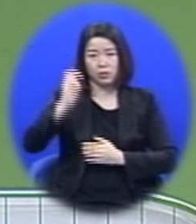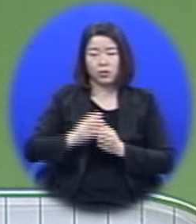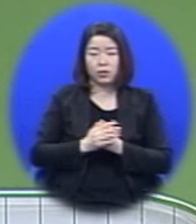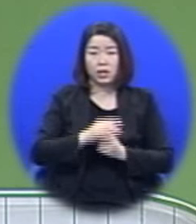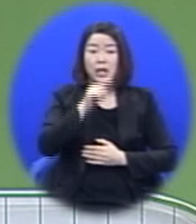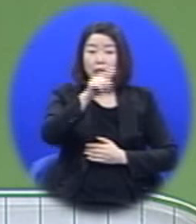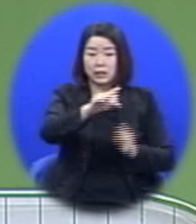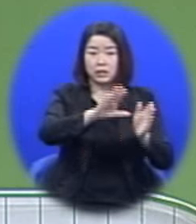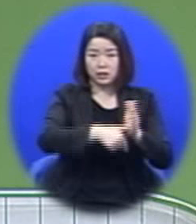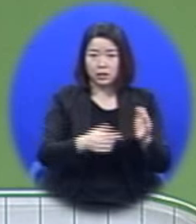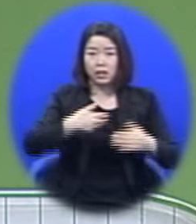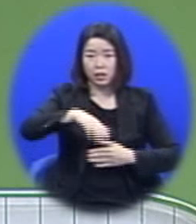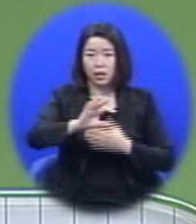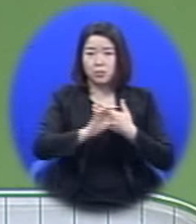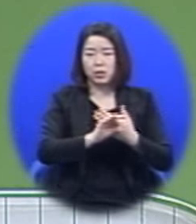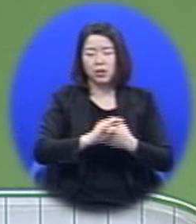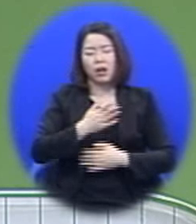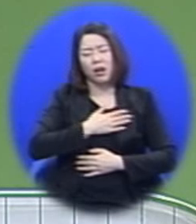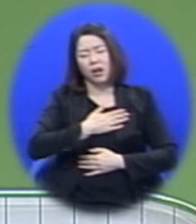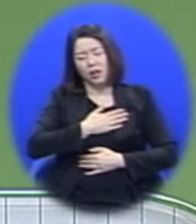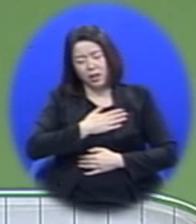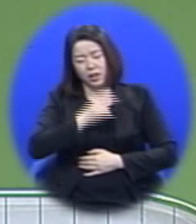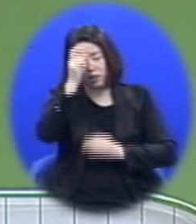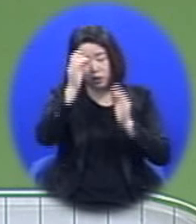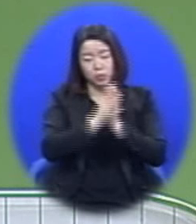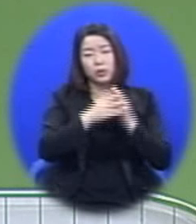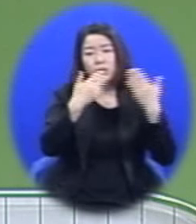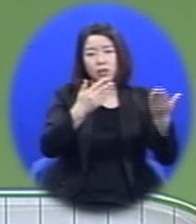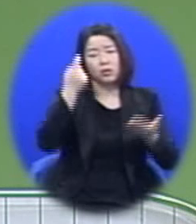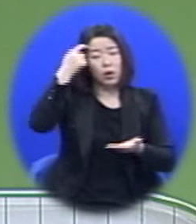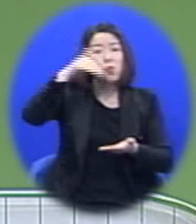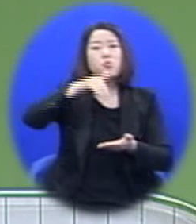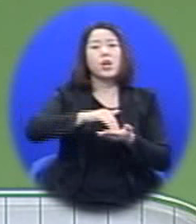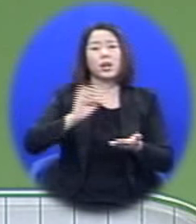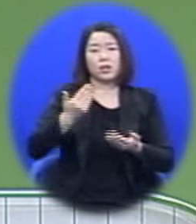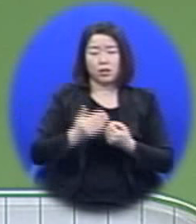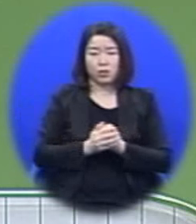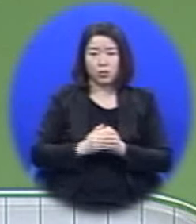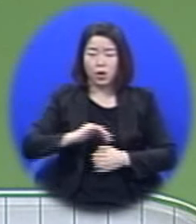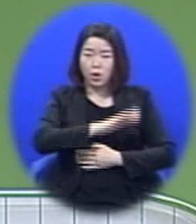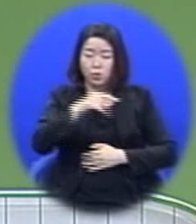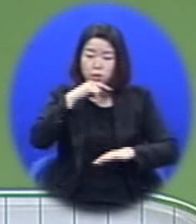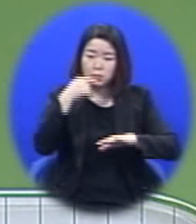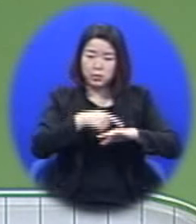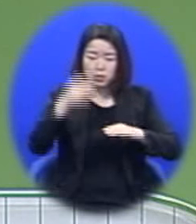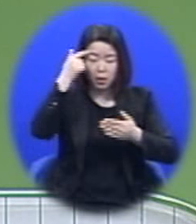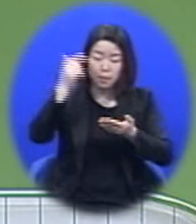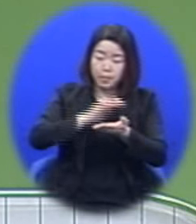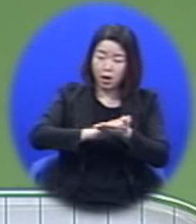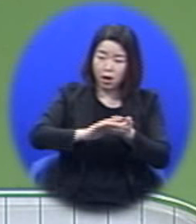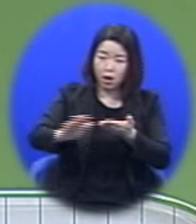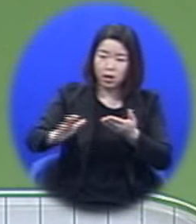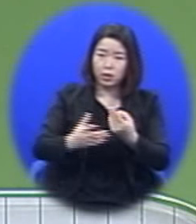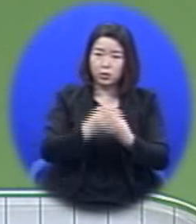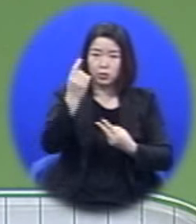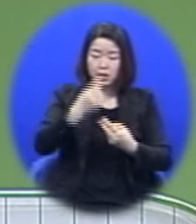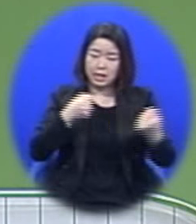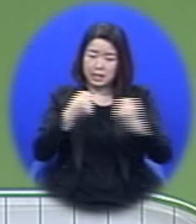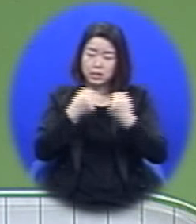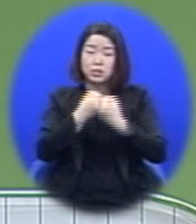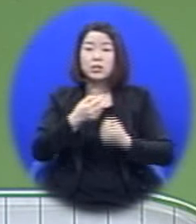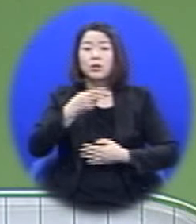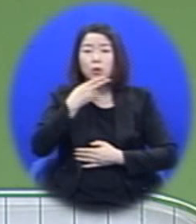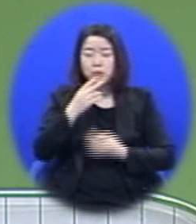그때 가면 내가 기도할 걸, 우리 민족이 평화롭게 통일되기를, 전쟁 없이 통일되기를 기도할